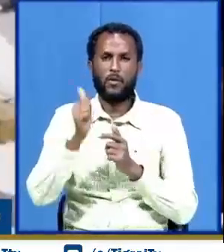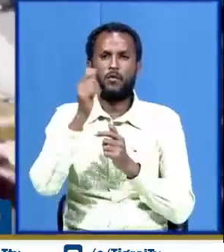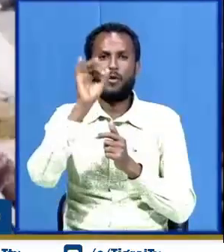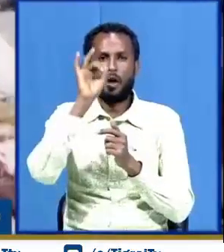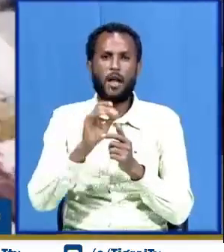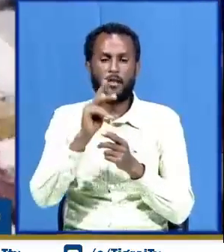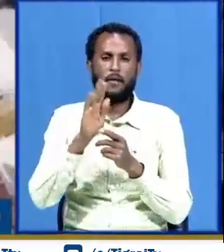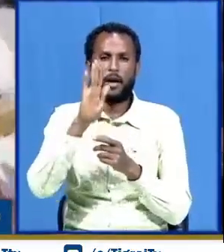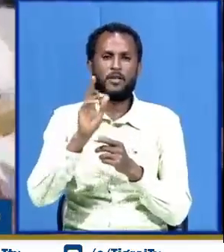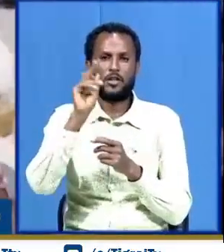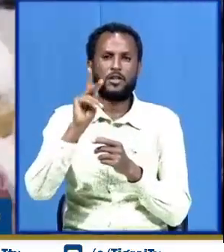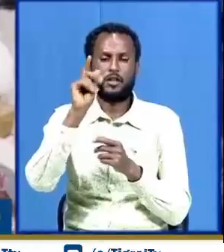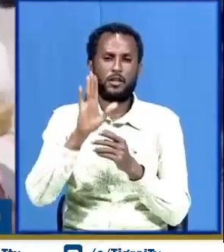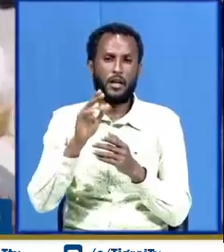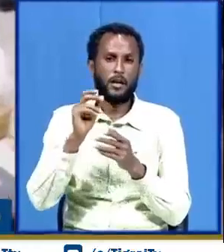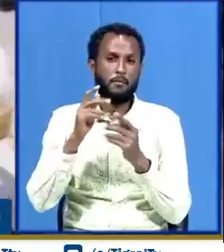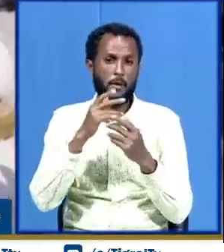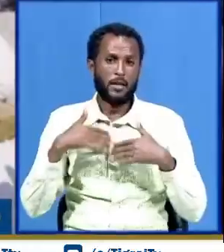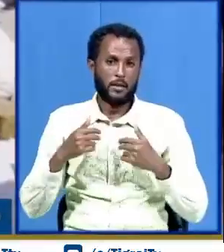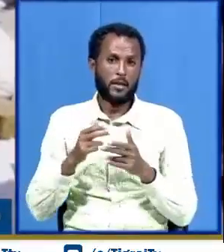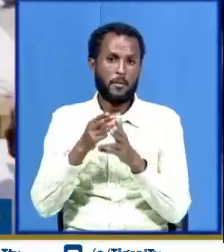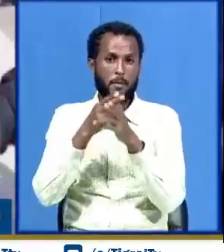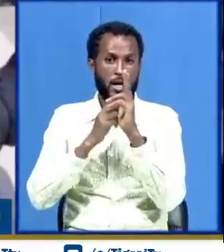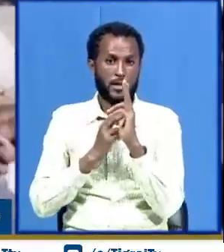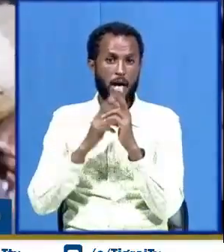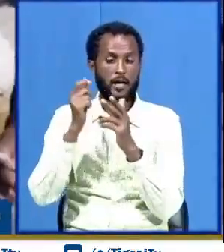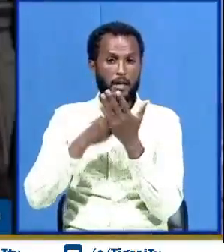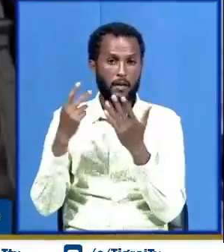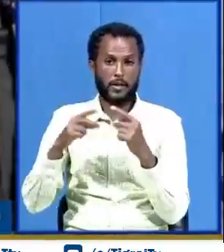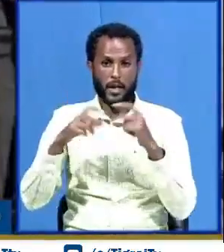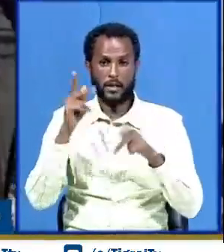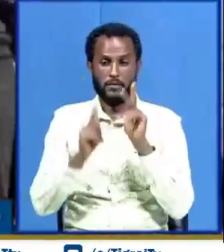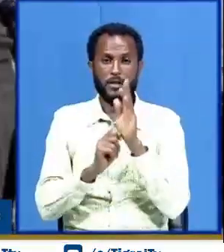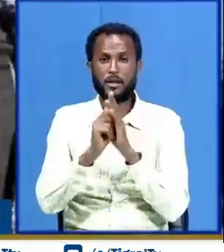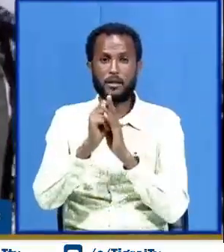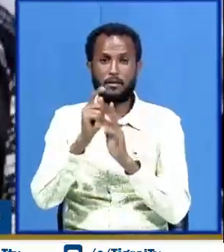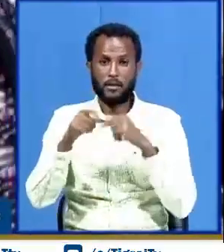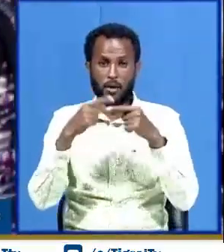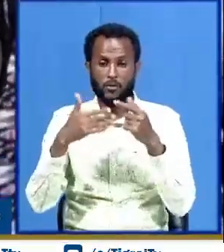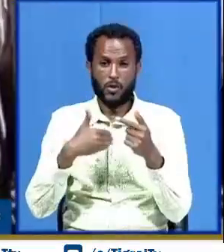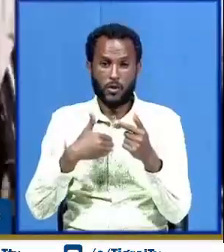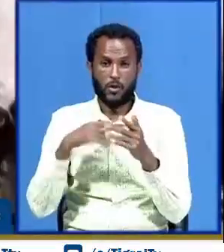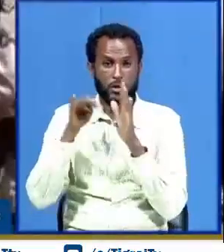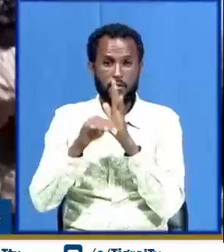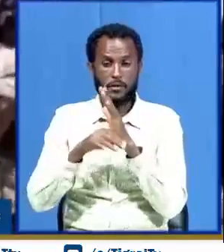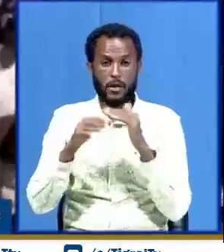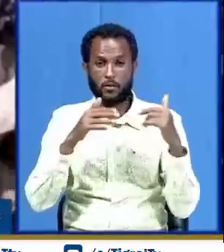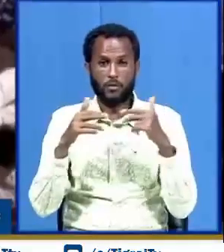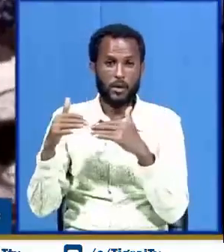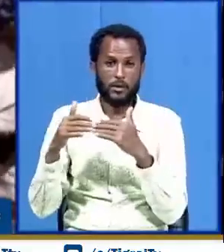ጣብያ ሓሸንገ መንእሰይ መሓር ንጉስን ኣባል ምልሻ ደገፍ ረዳን ጸላእቲ ህዝቢ ትግራይ ነቲ ብልፍንቲ ዘካይድዎ ዘለዉ ጀነሳዊ ኩናት